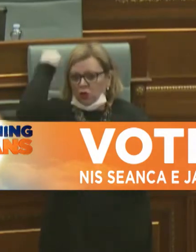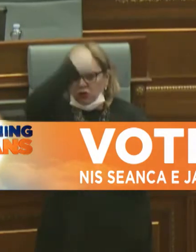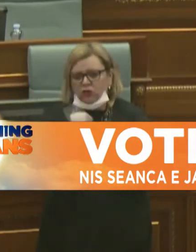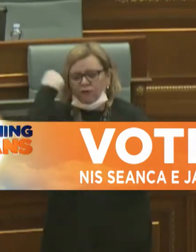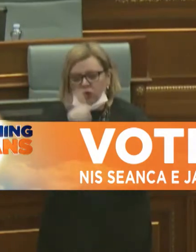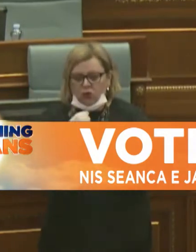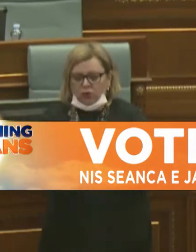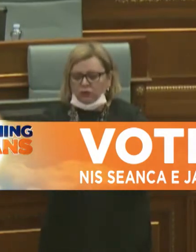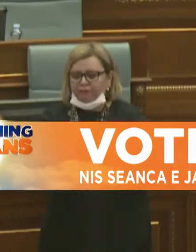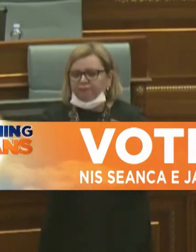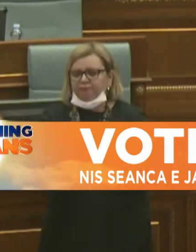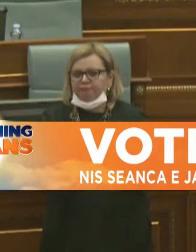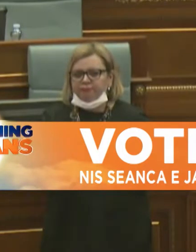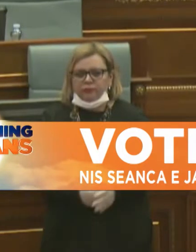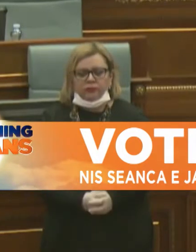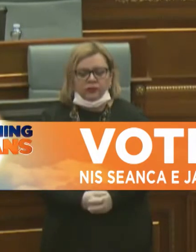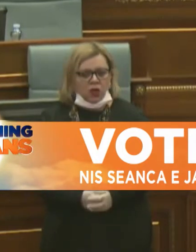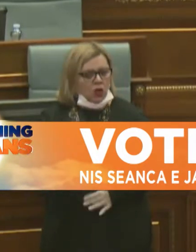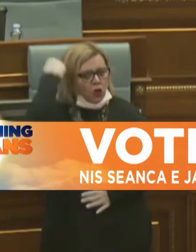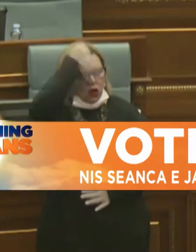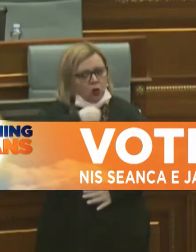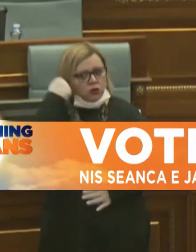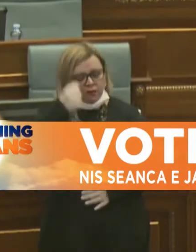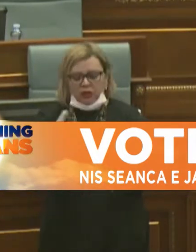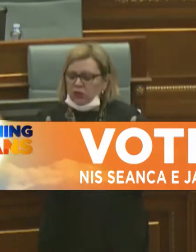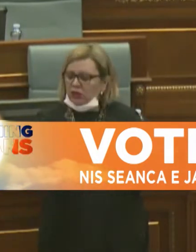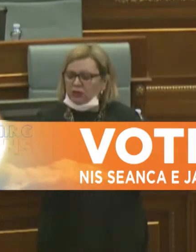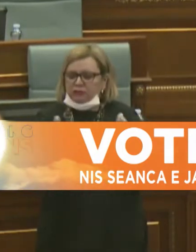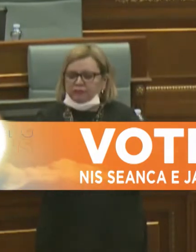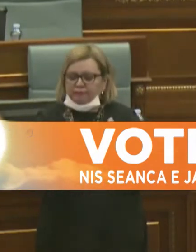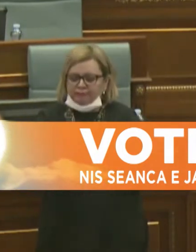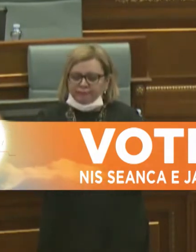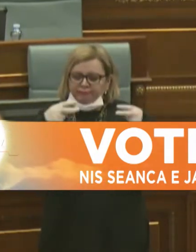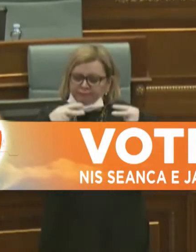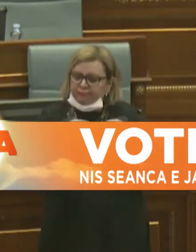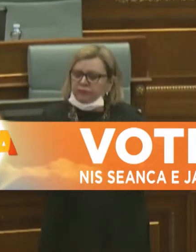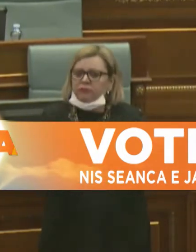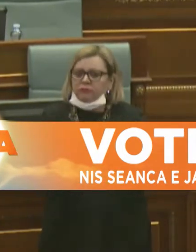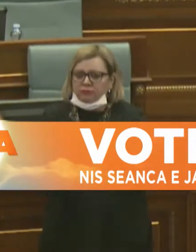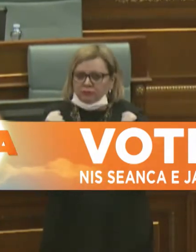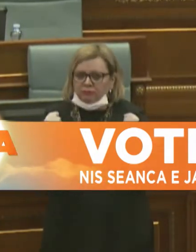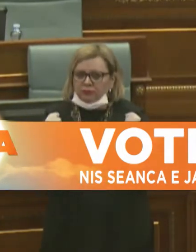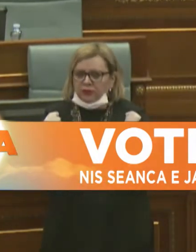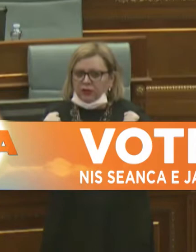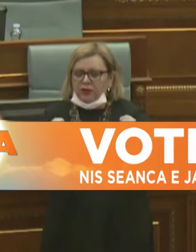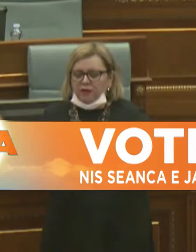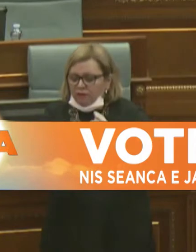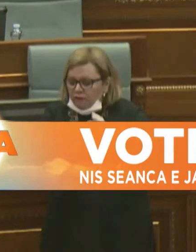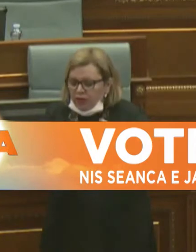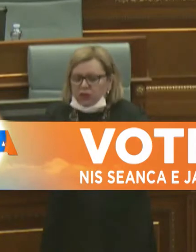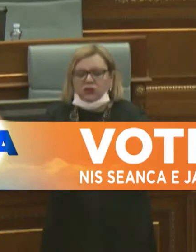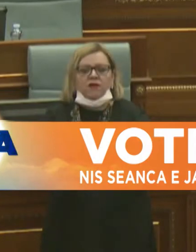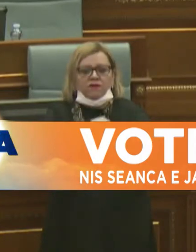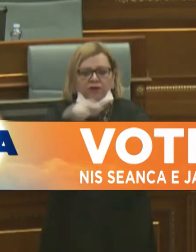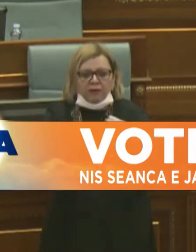urgjente që na presin. Kosova sot ende përballet me armikun e padukshëm, i cili po vazhdon të prek